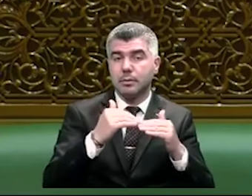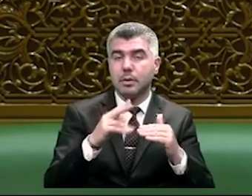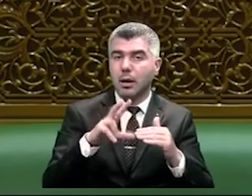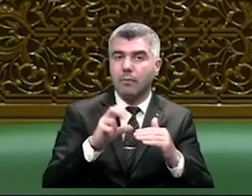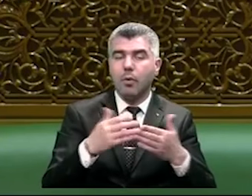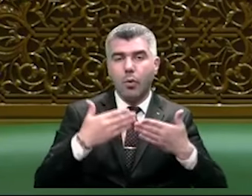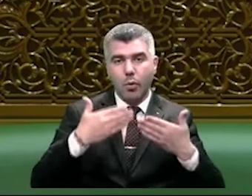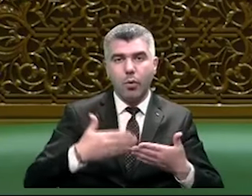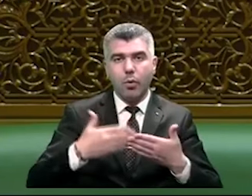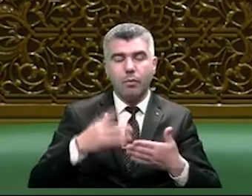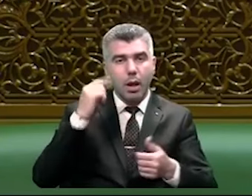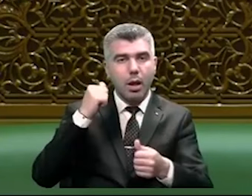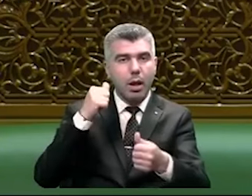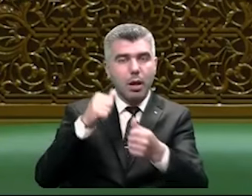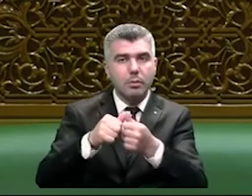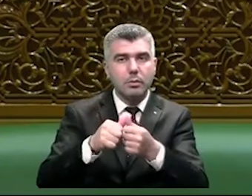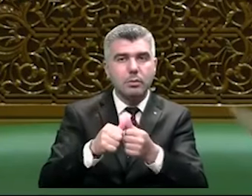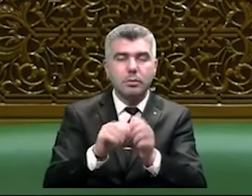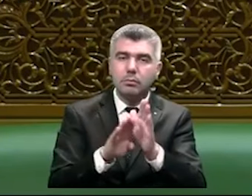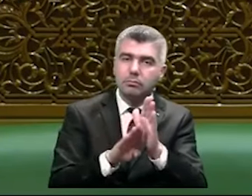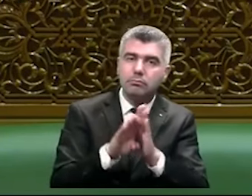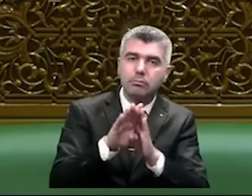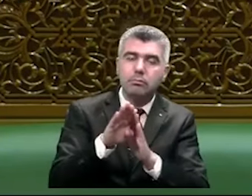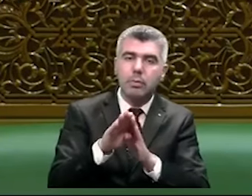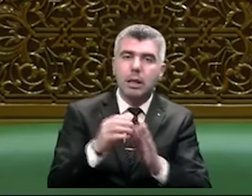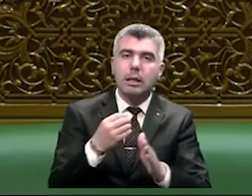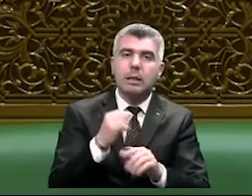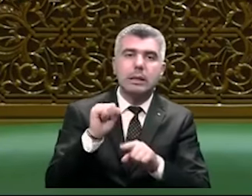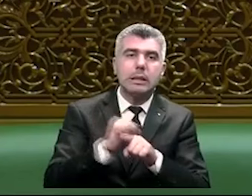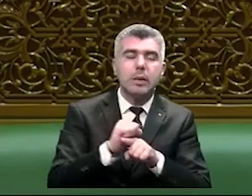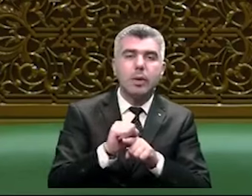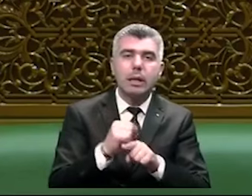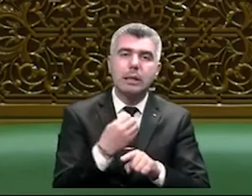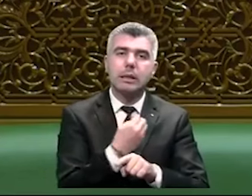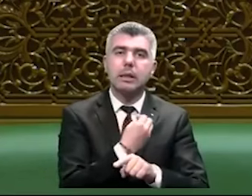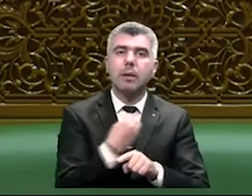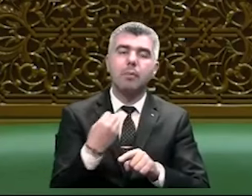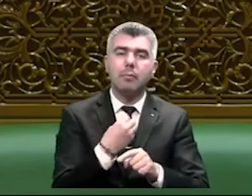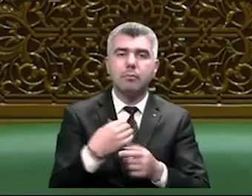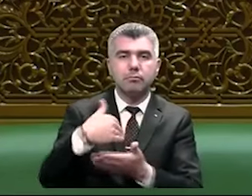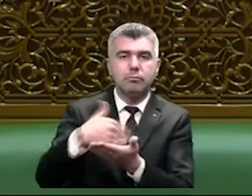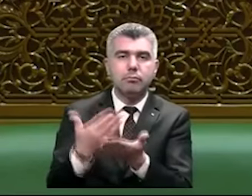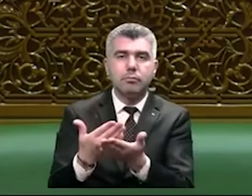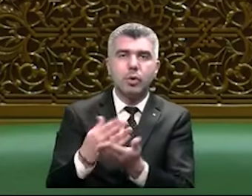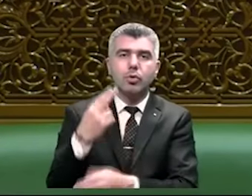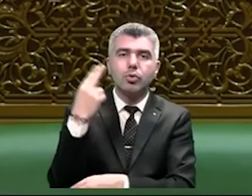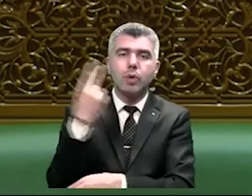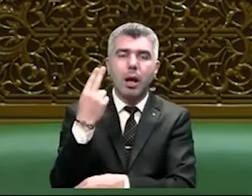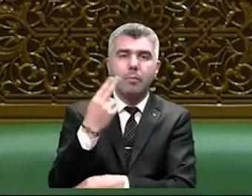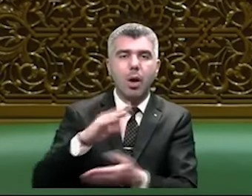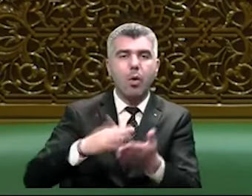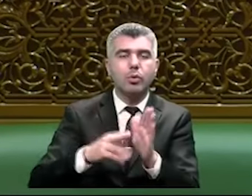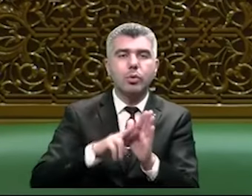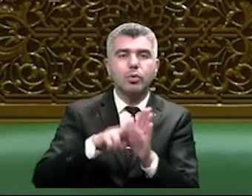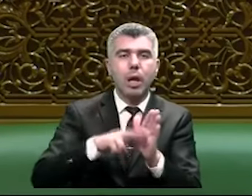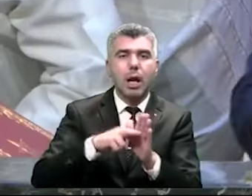اليوم التذكر هو ان ما نعيشه من طفره في مجال التكوين الطبي يعود له الفضل في التوزيع المجال لهذه الكليات بمختلف جهات